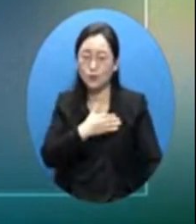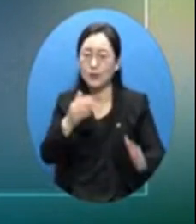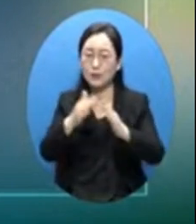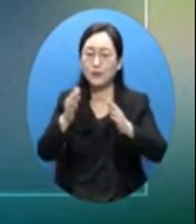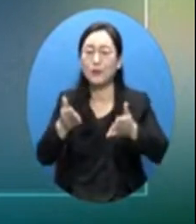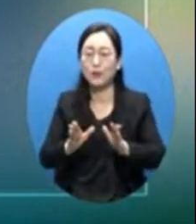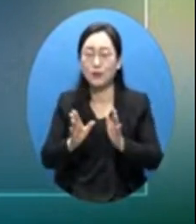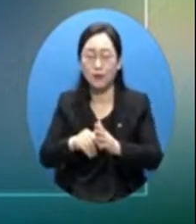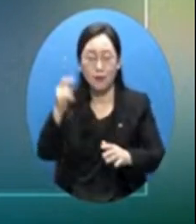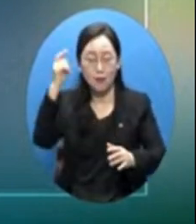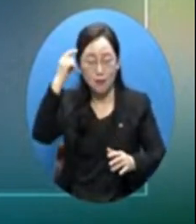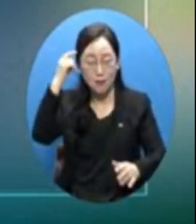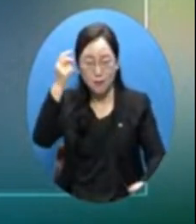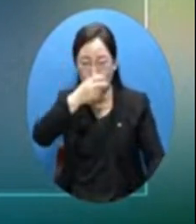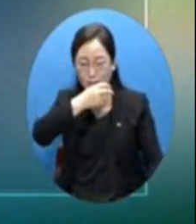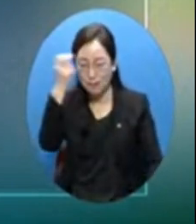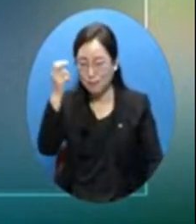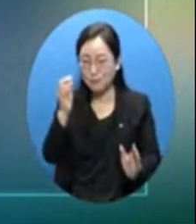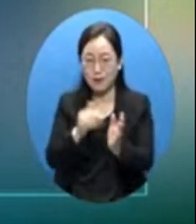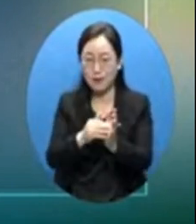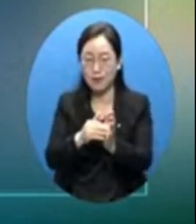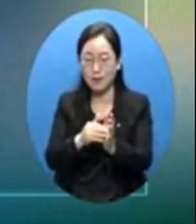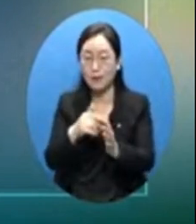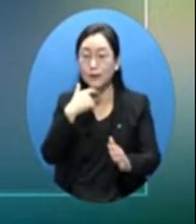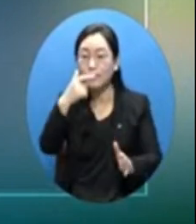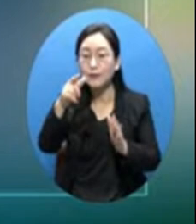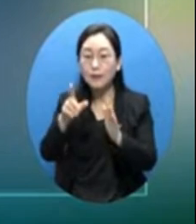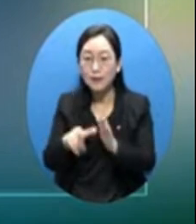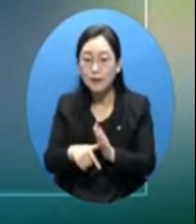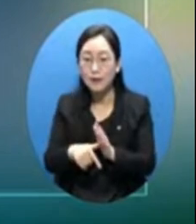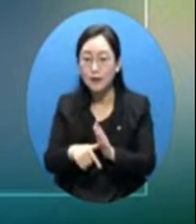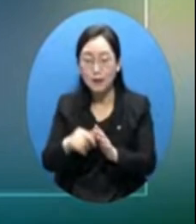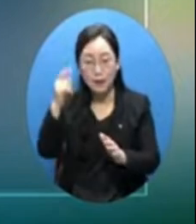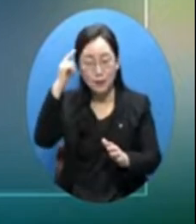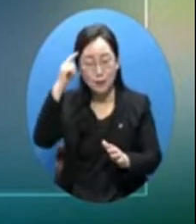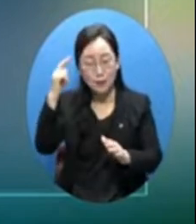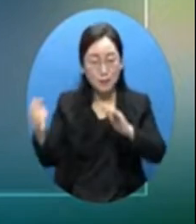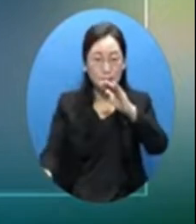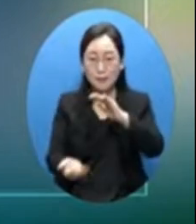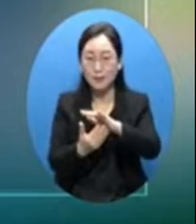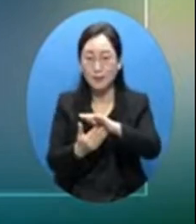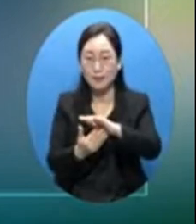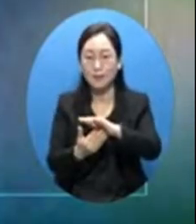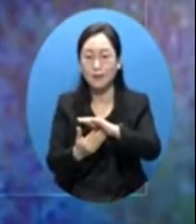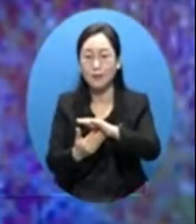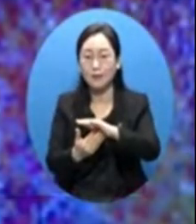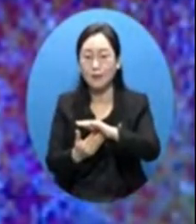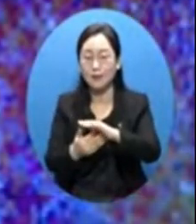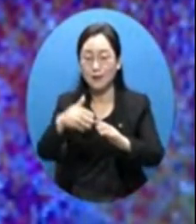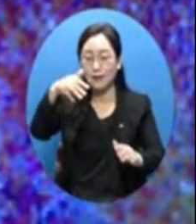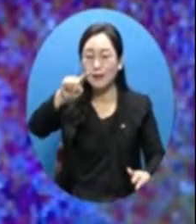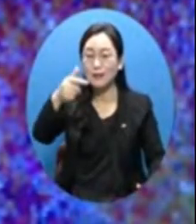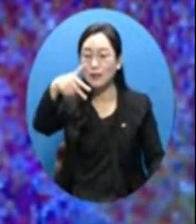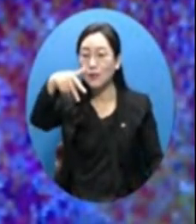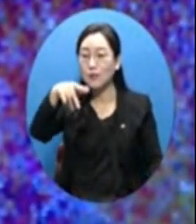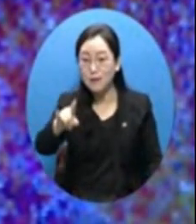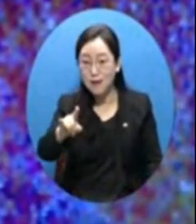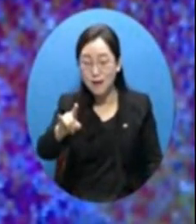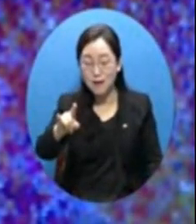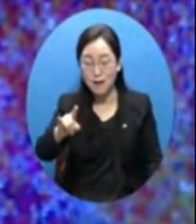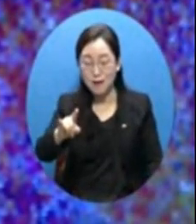때부터 머리가 총명했습니다. 6살 때는 머리가 너무 좋아서 천재 신동이라는 얘기를